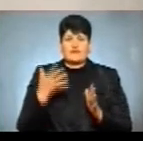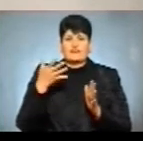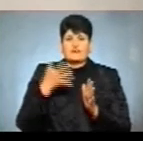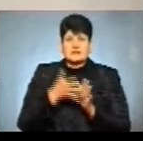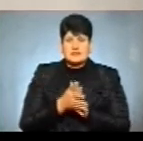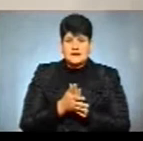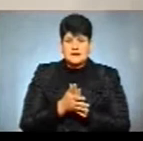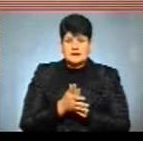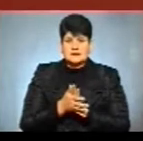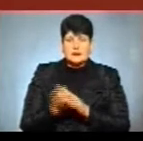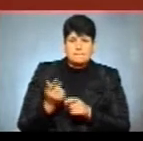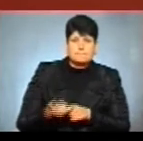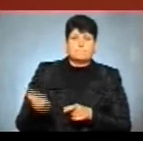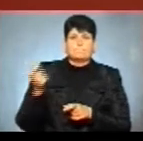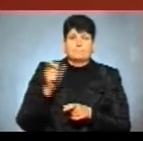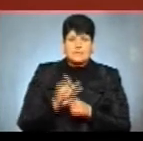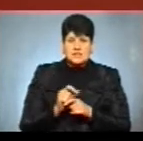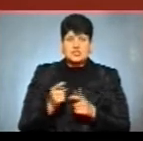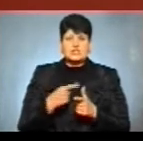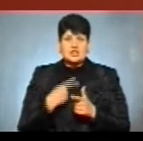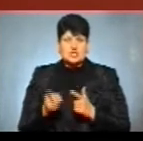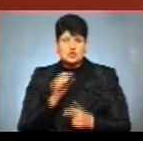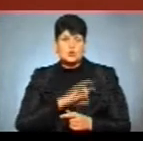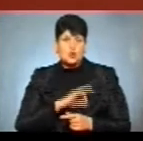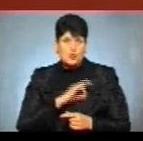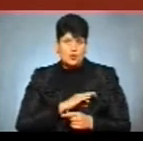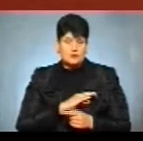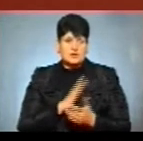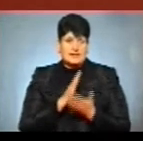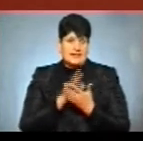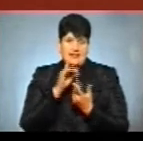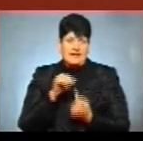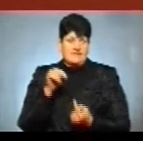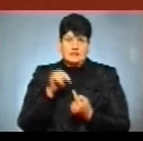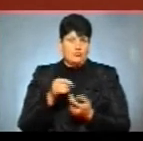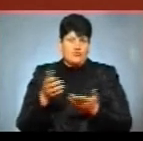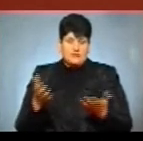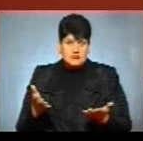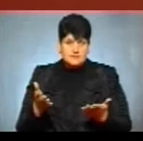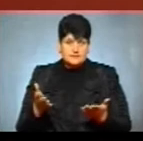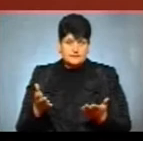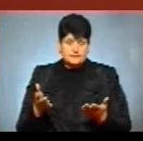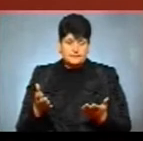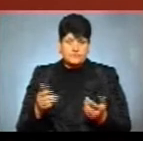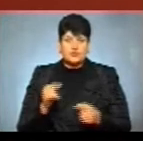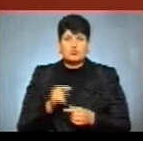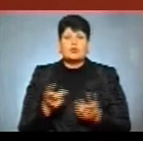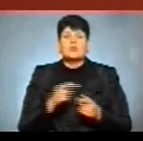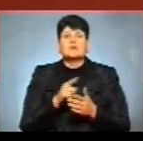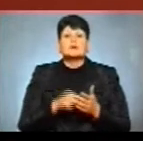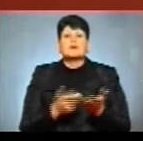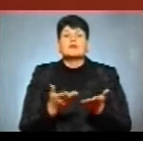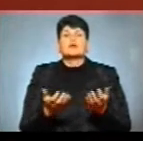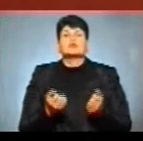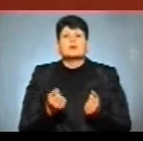витрати та активи значно переважають доходи і знаходиться невідповідність тому, де